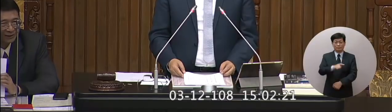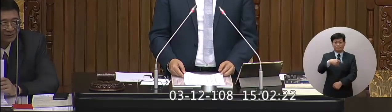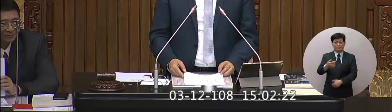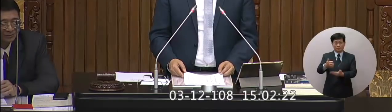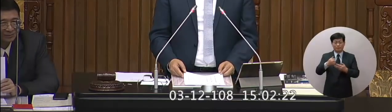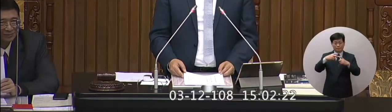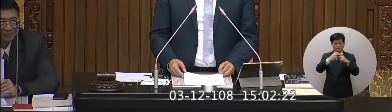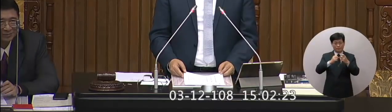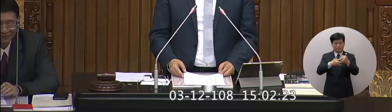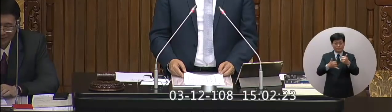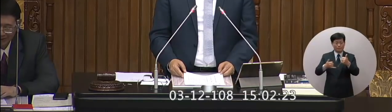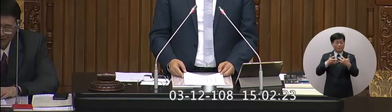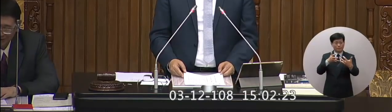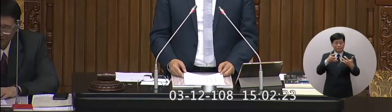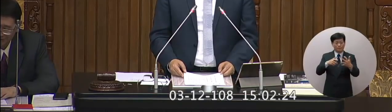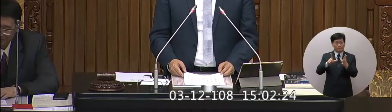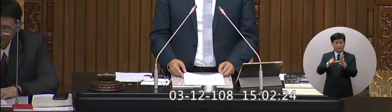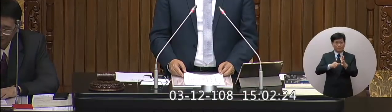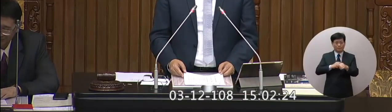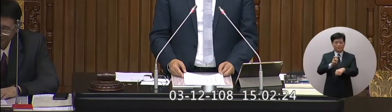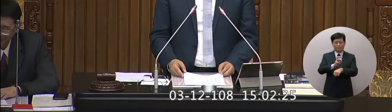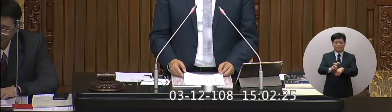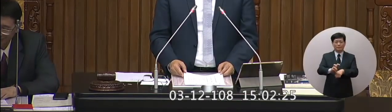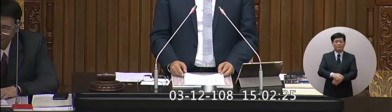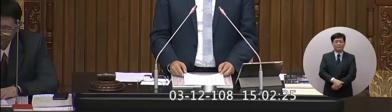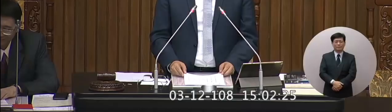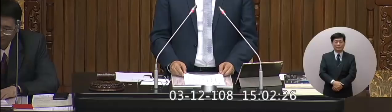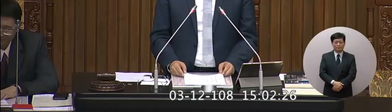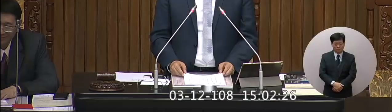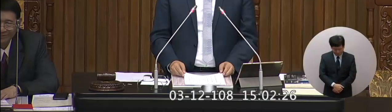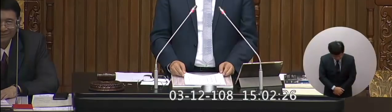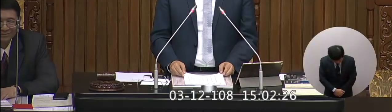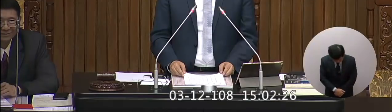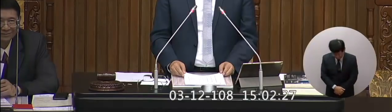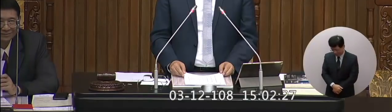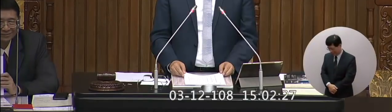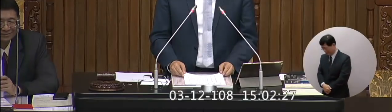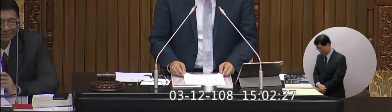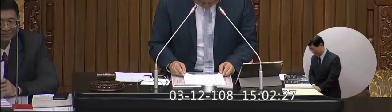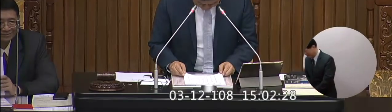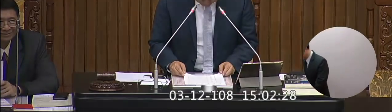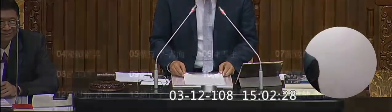接着请李鸿钧委员质询，询答时间为30分钟。